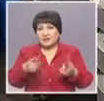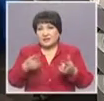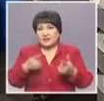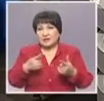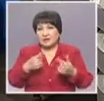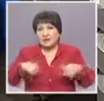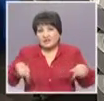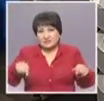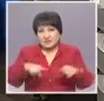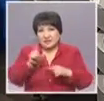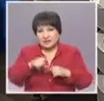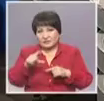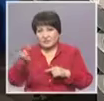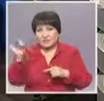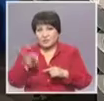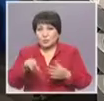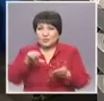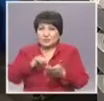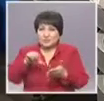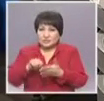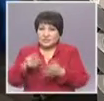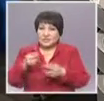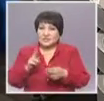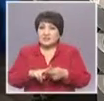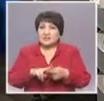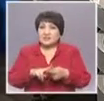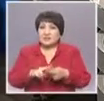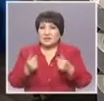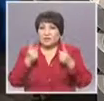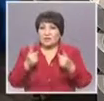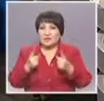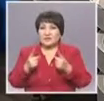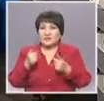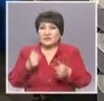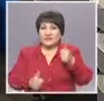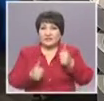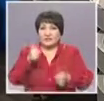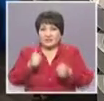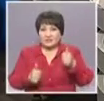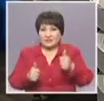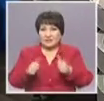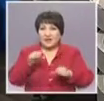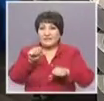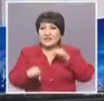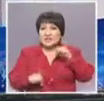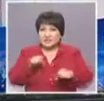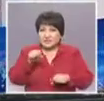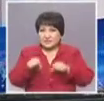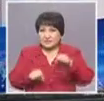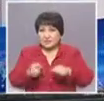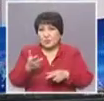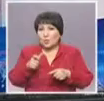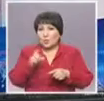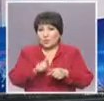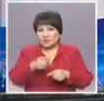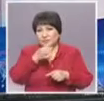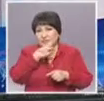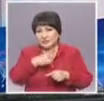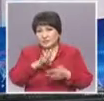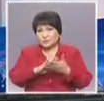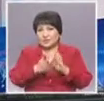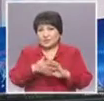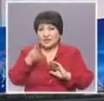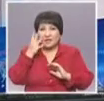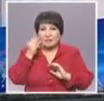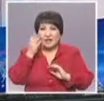организаторам и участвующим в этом процессе, в этих крупных соревнованиях велосипедистам, очень понравились условия Алматы